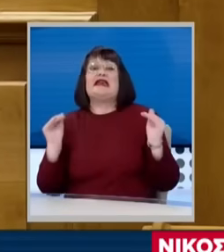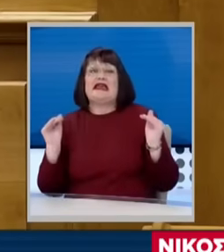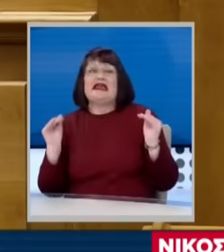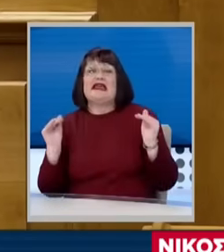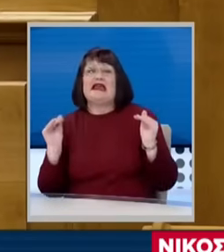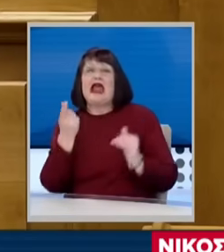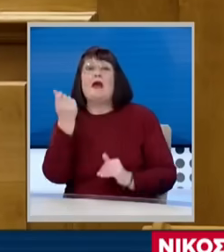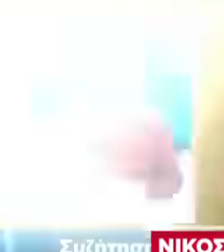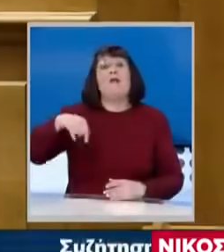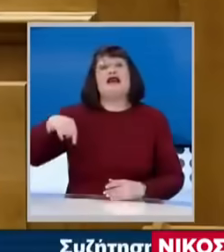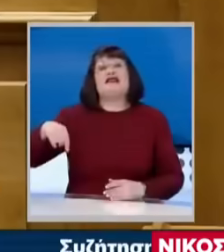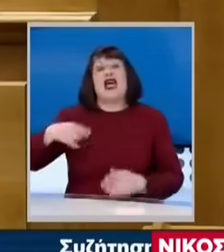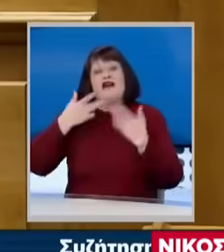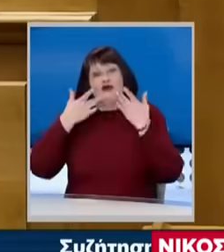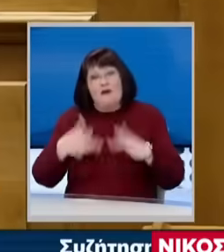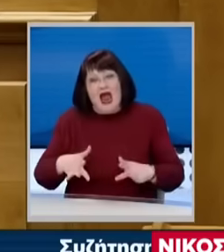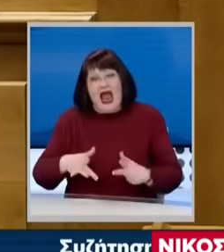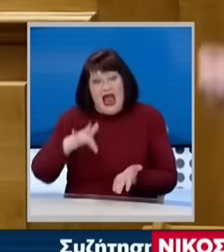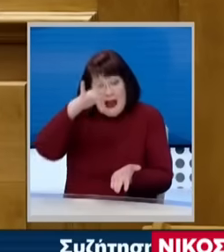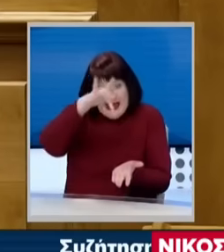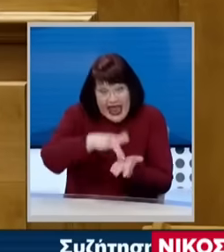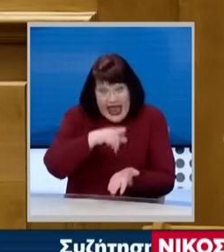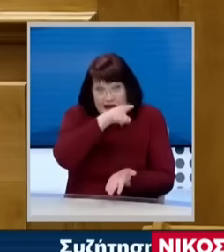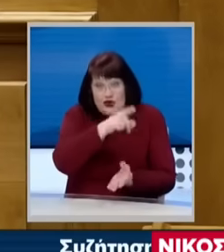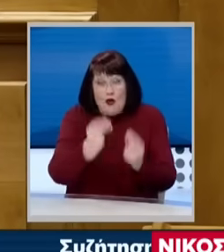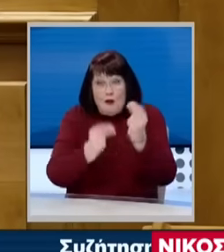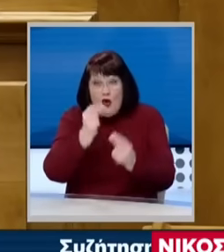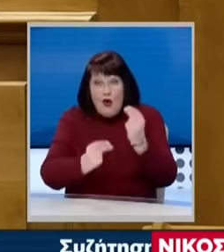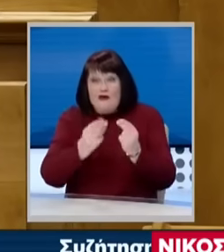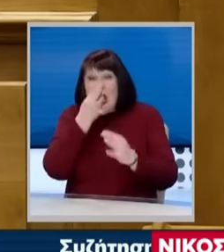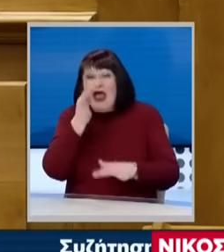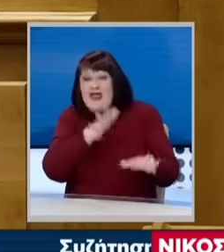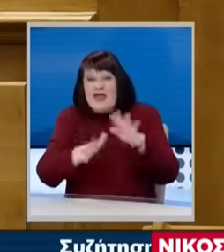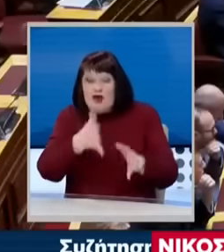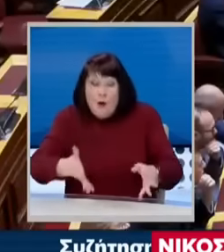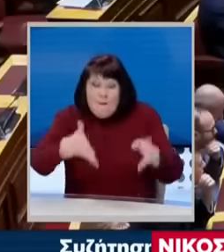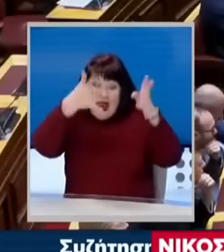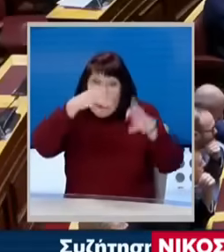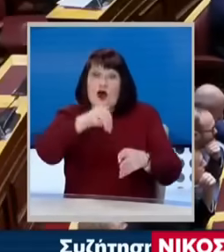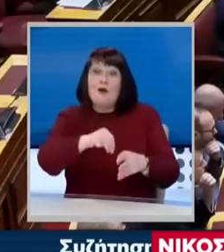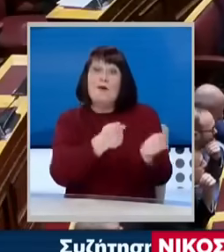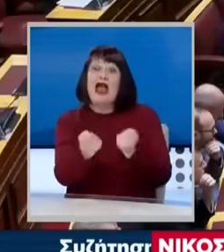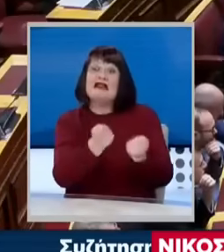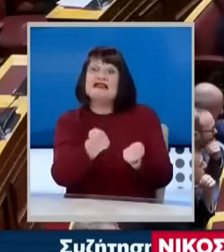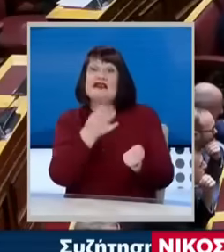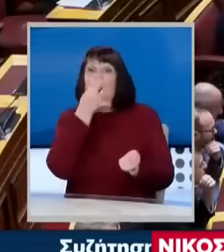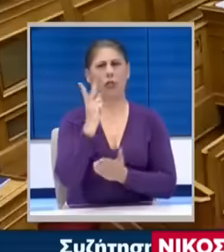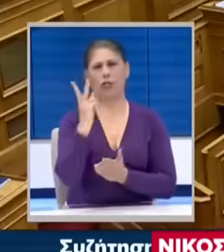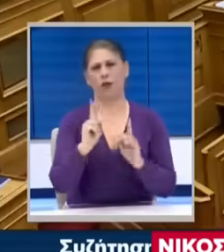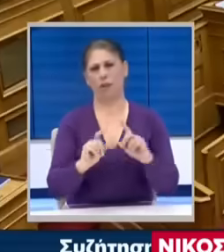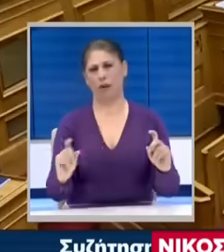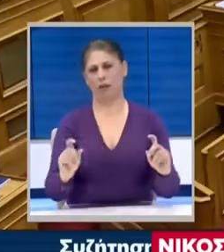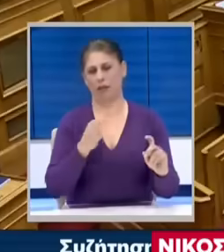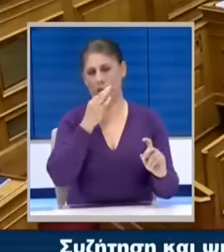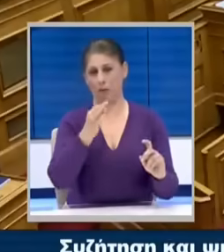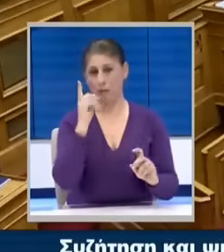συγκεκριμένα οικονομικά συμφέροντα. Ο πυρήνας του προβλήματος, ο πυρήνας διαφοροράς είναι το Μέγαρο Μαξίμου και το ξέρετε πάρα πολύ καλά.